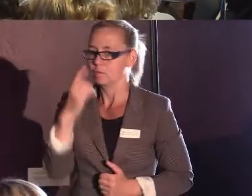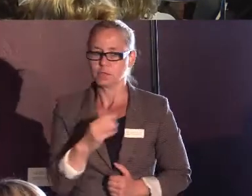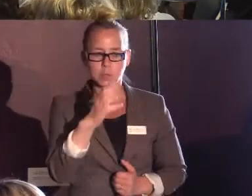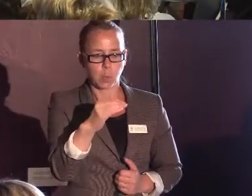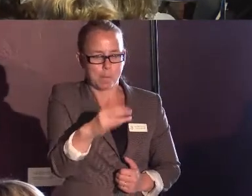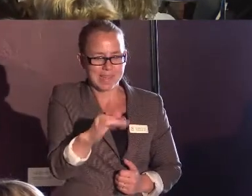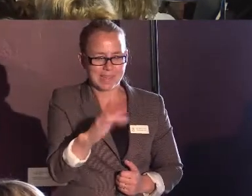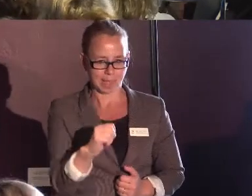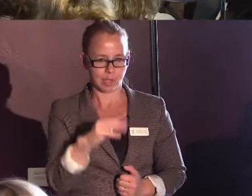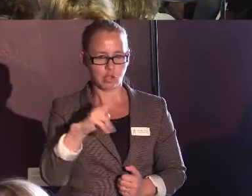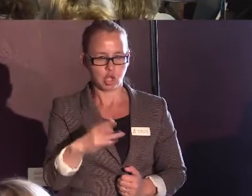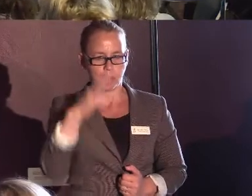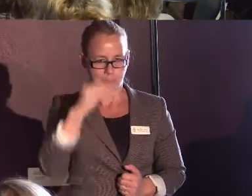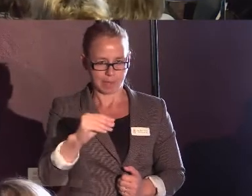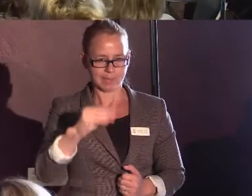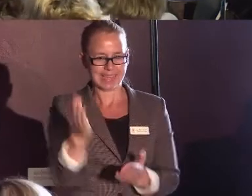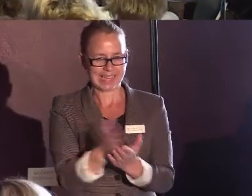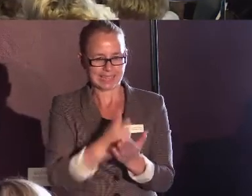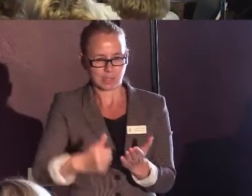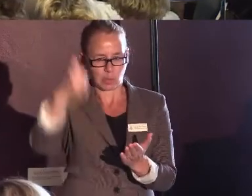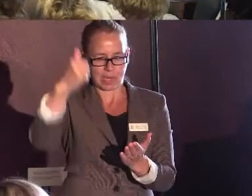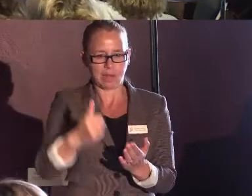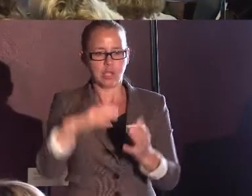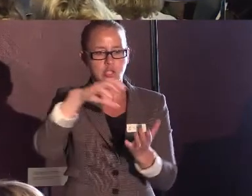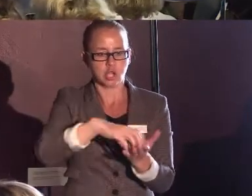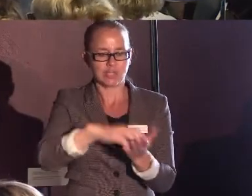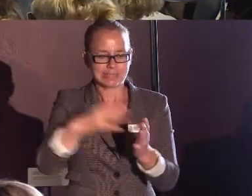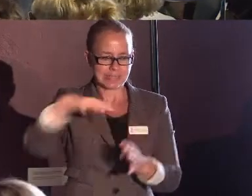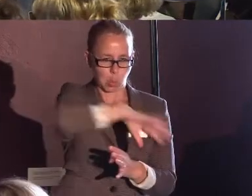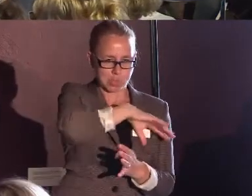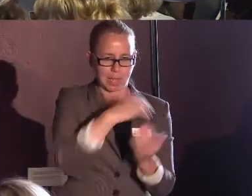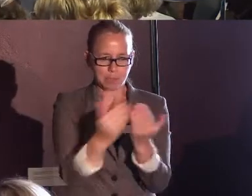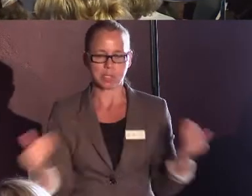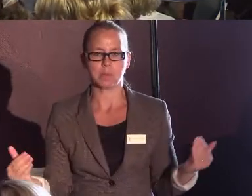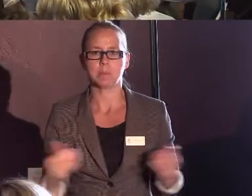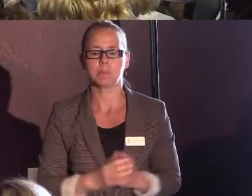Sofie Nyman som är enhetschef på Statens historiska museum.